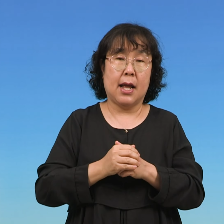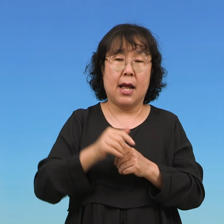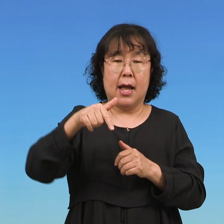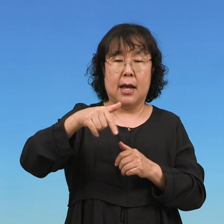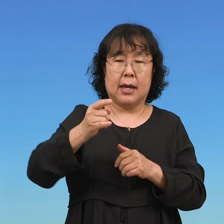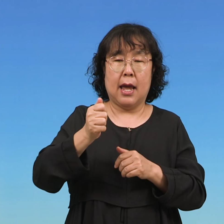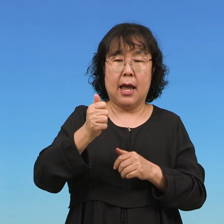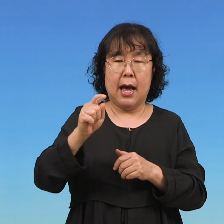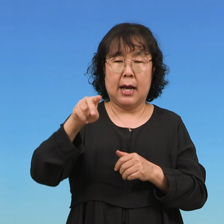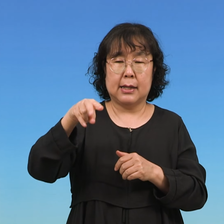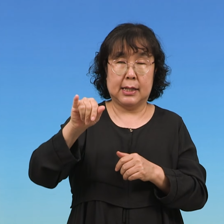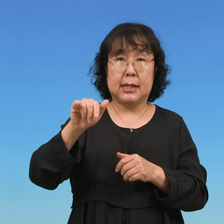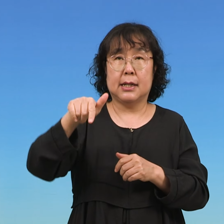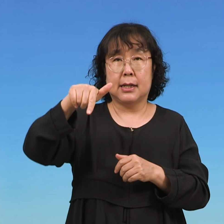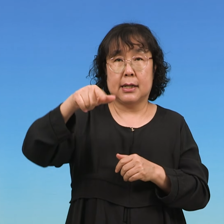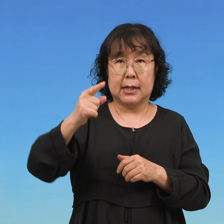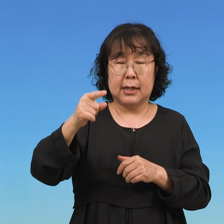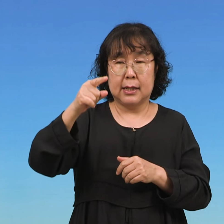정반대의